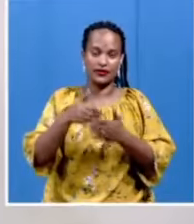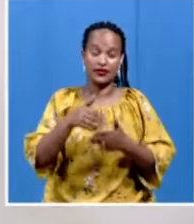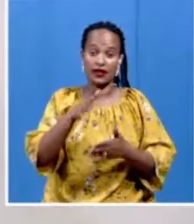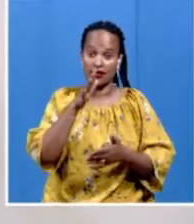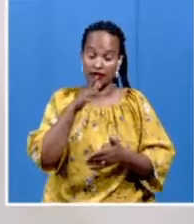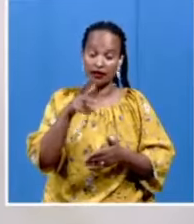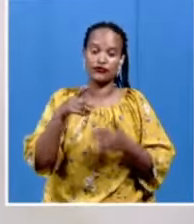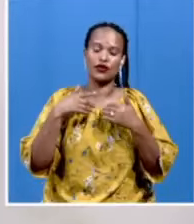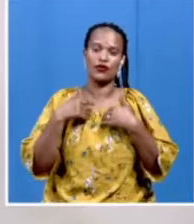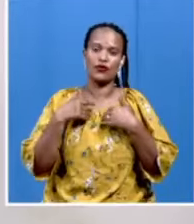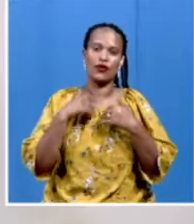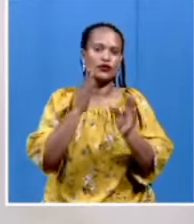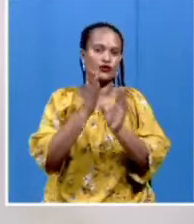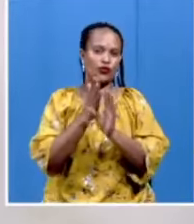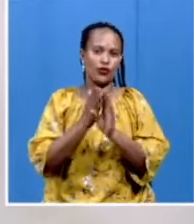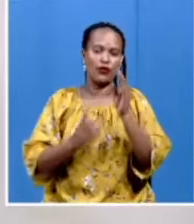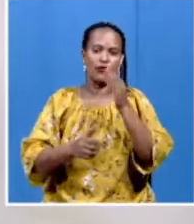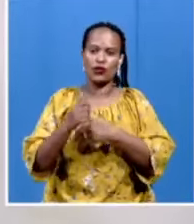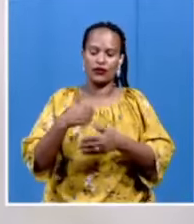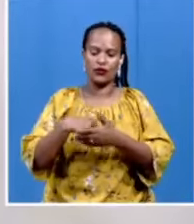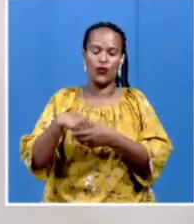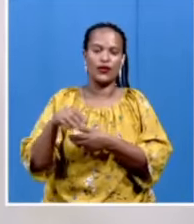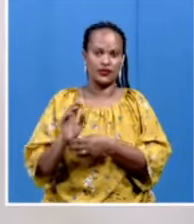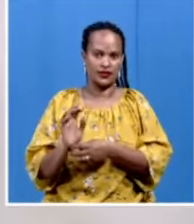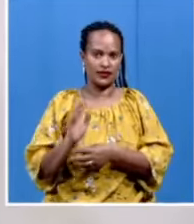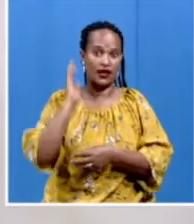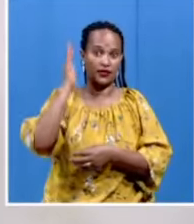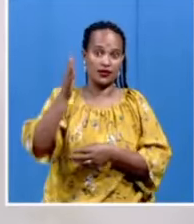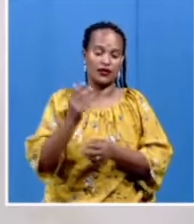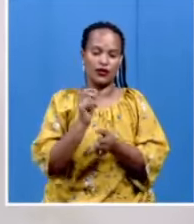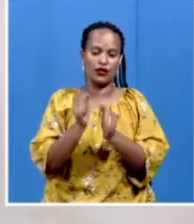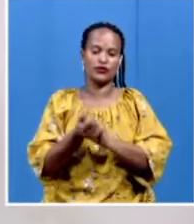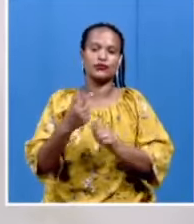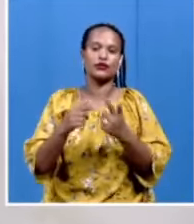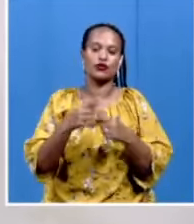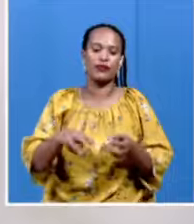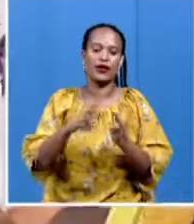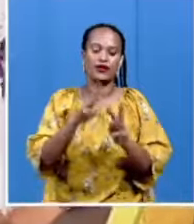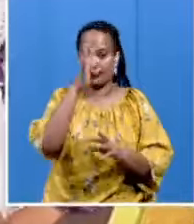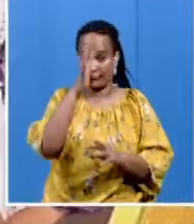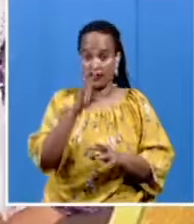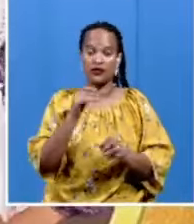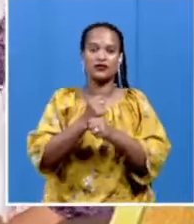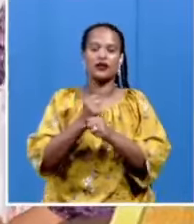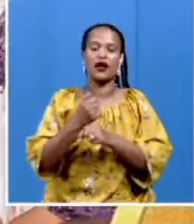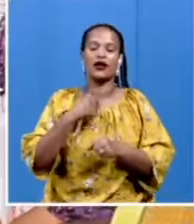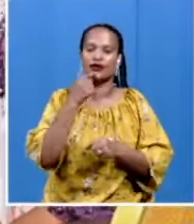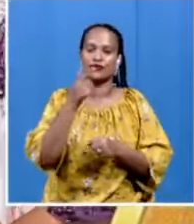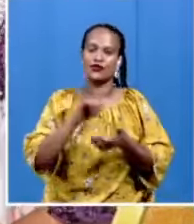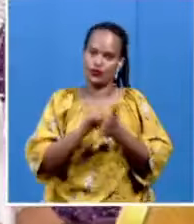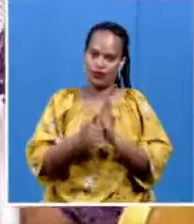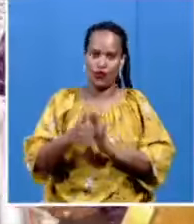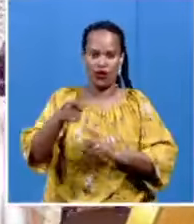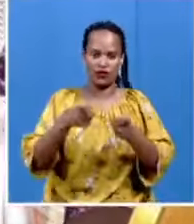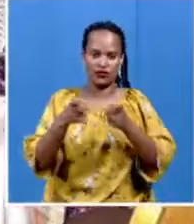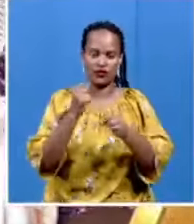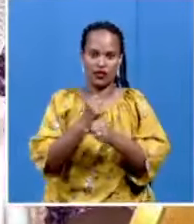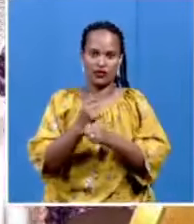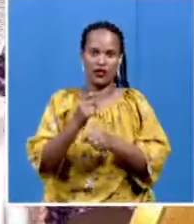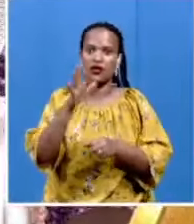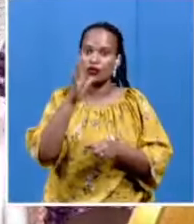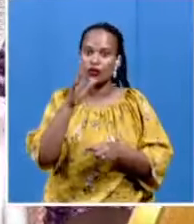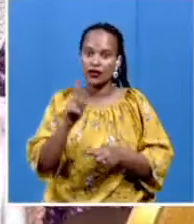ኣዴታት ካብቲ ዘለዎኦ ናይ ስነ ልቦና ማህሰይቲ ተናጊፈን ንቐጻሊ ለውጢ ዘምጻሉ መንገዲ ንምፍጣር ንሰርሕ ኣለና ዝበሉ ድማ ዋና ኣካየዲ ስራሕ